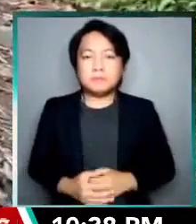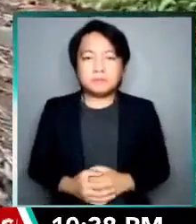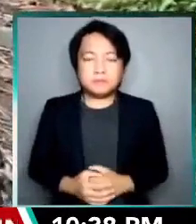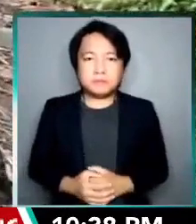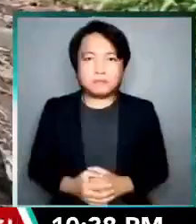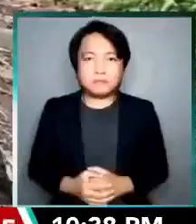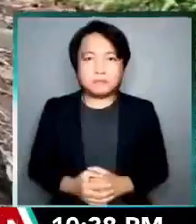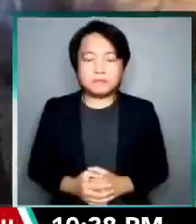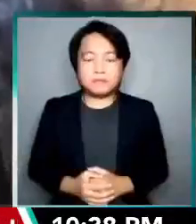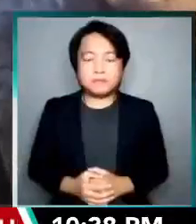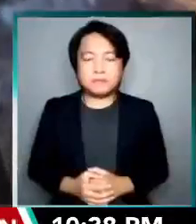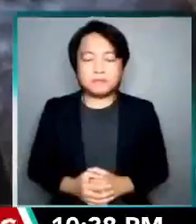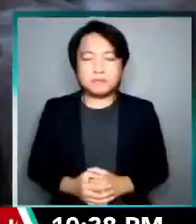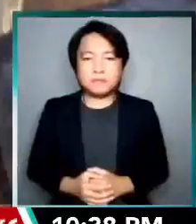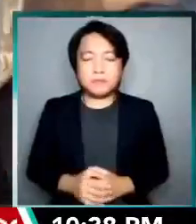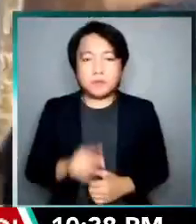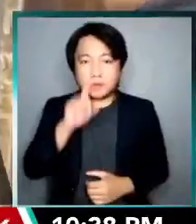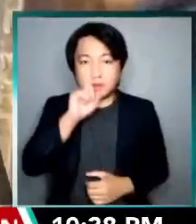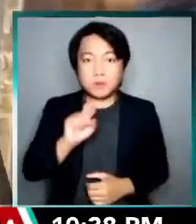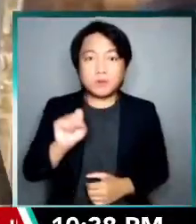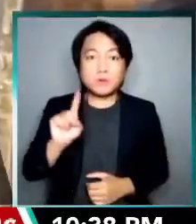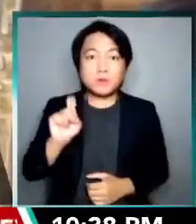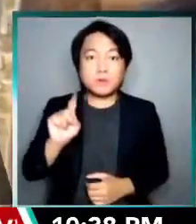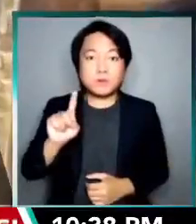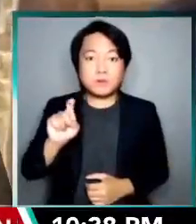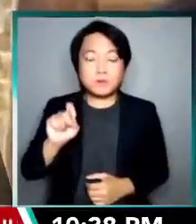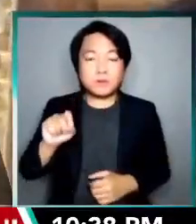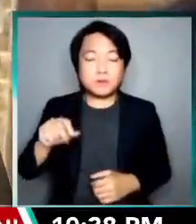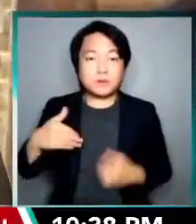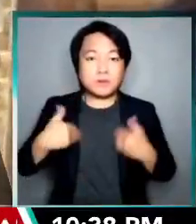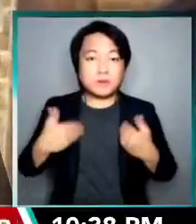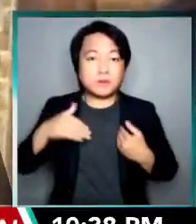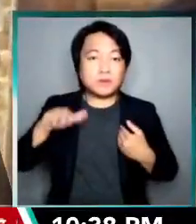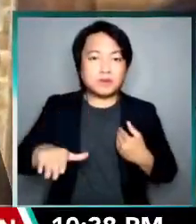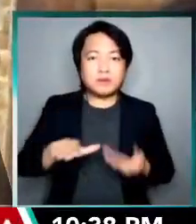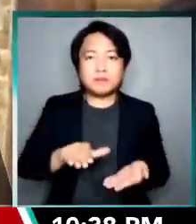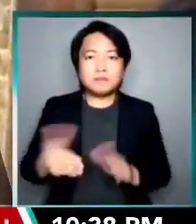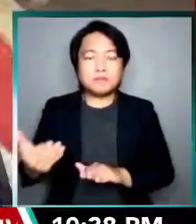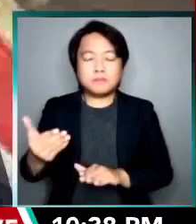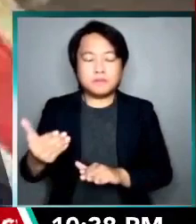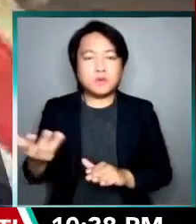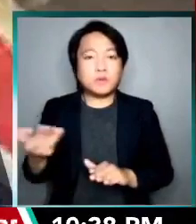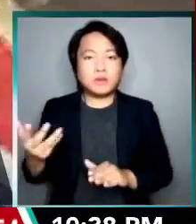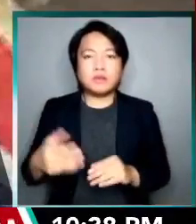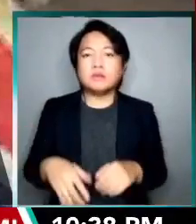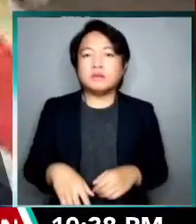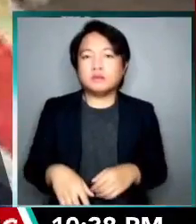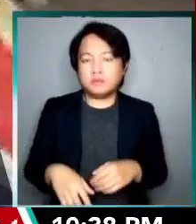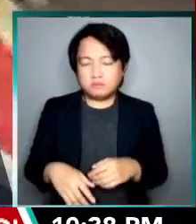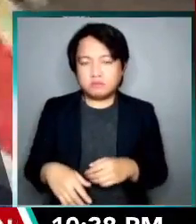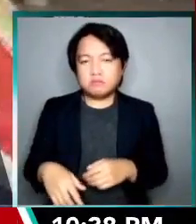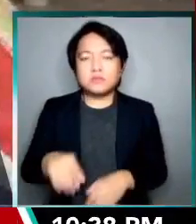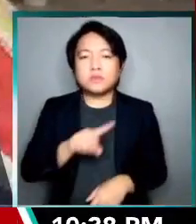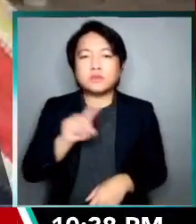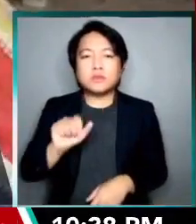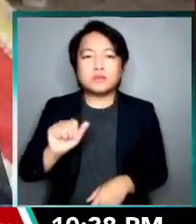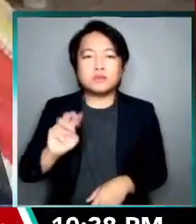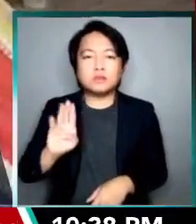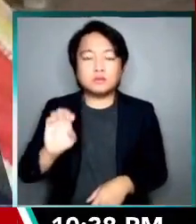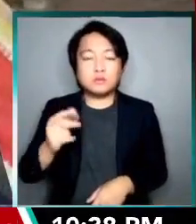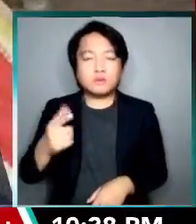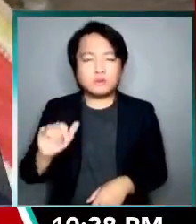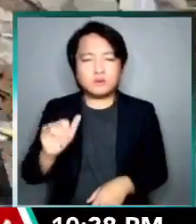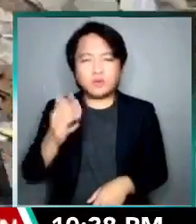Patay ang 11 taong gulang na batang lalaki sa Zamboanga City matapos kumain ng expired dilata. Ang dalawa pa niyang kapatid, inoobserbahan